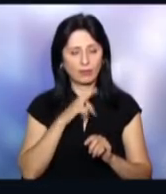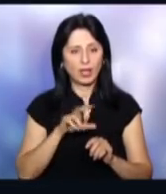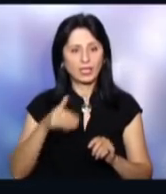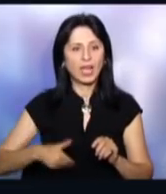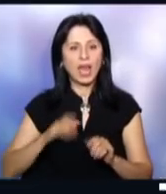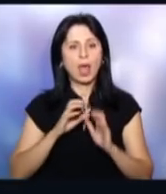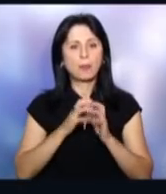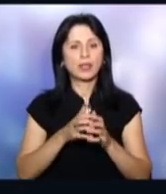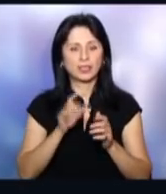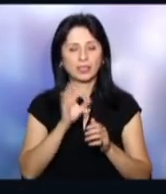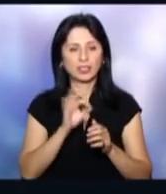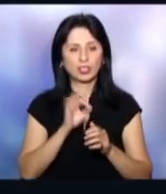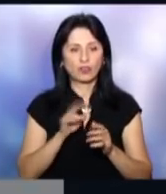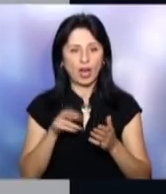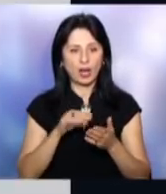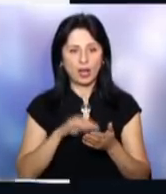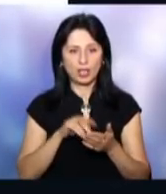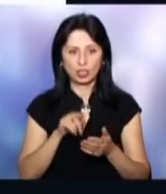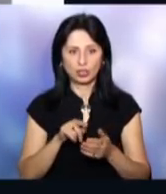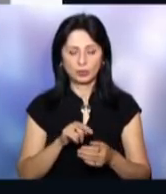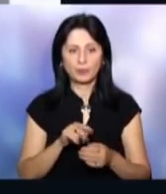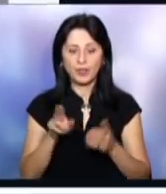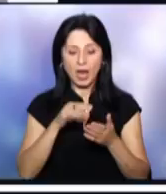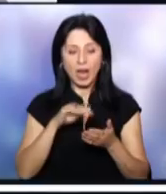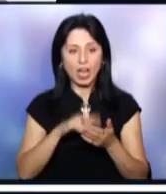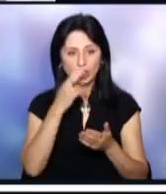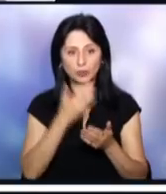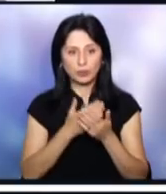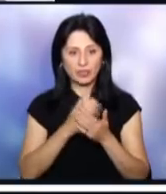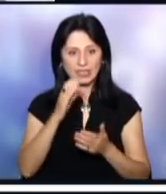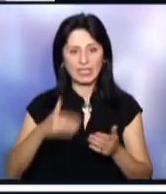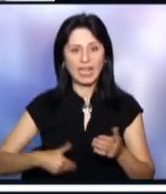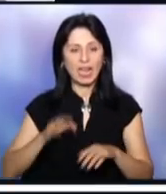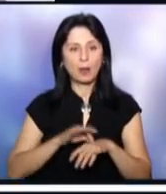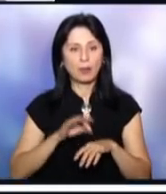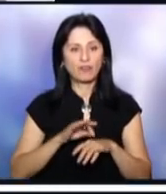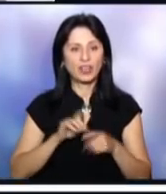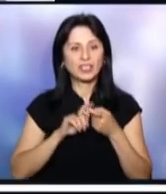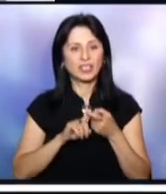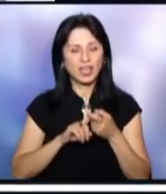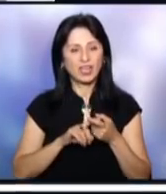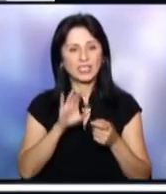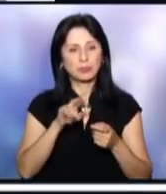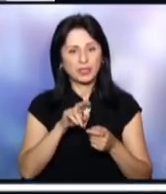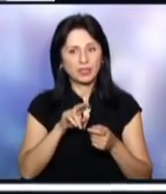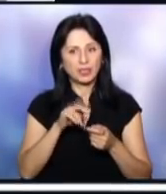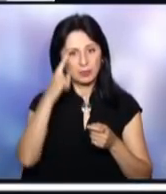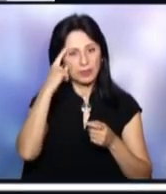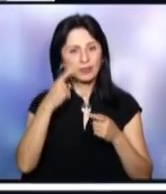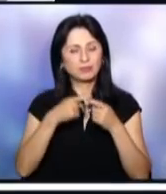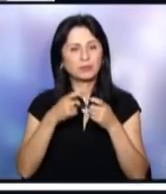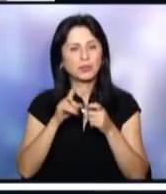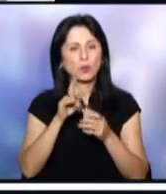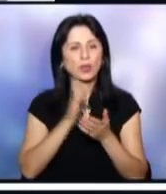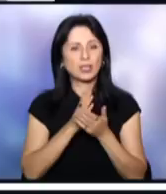ჰეპატიტის მსოფლიო გაერთიანების ანგარიში. ანგარიშის მიხედვით C ჰეპატიტის, HIV ინფექციისა და მენტალური დარღვევების